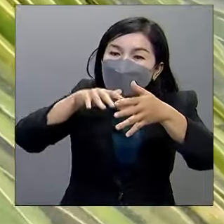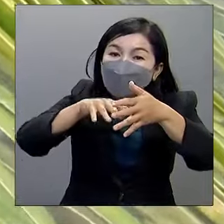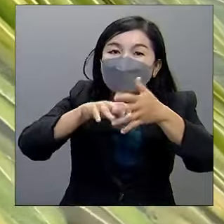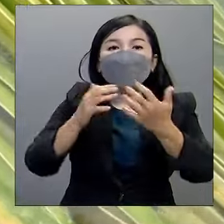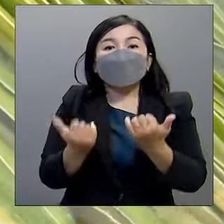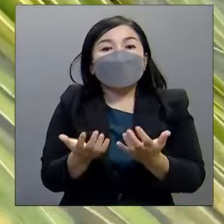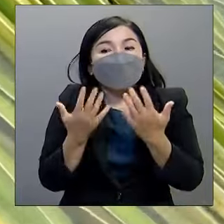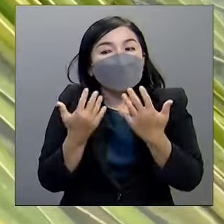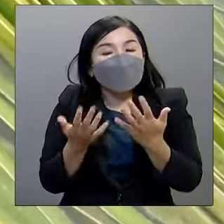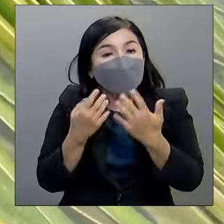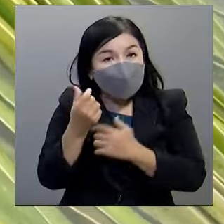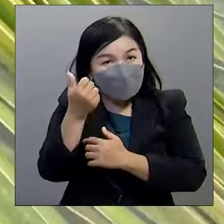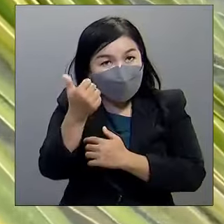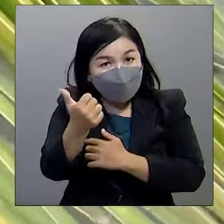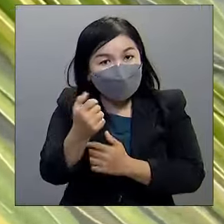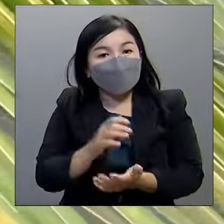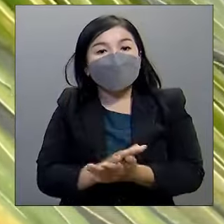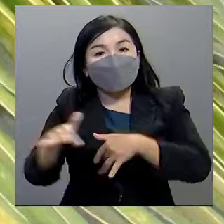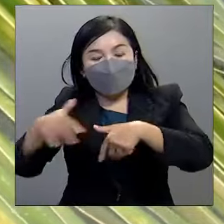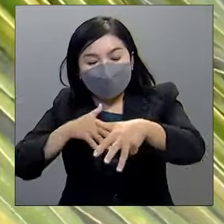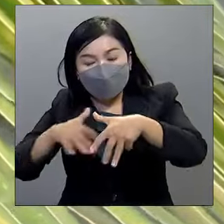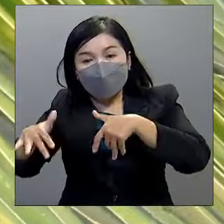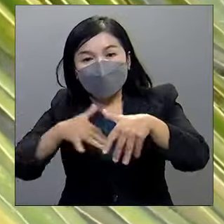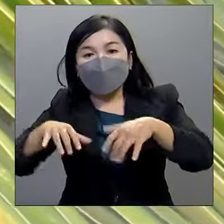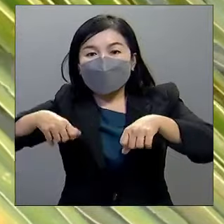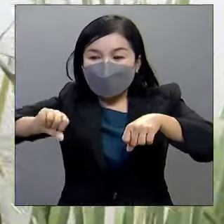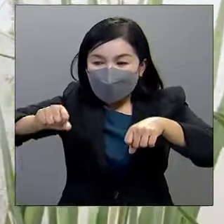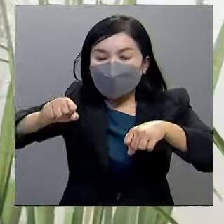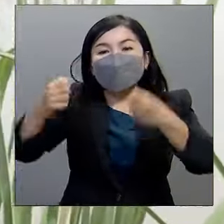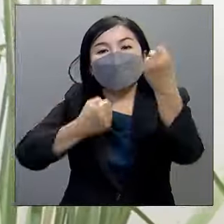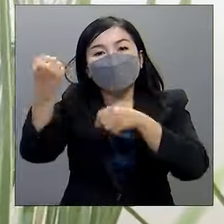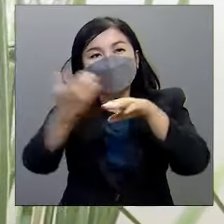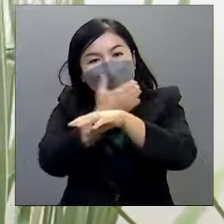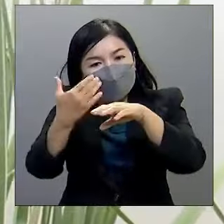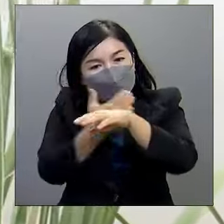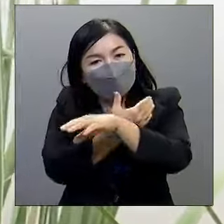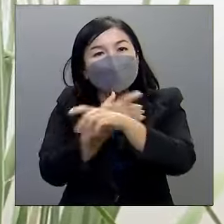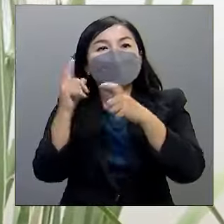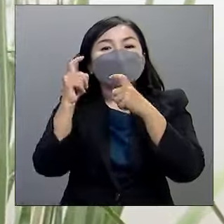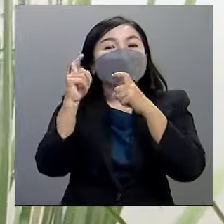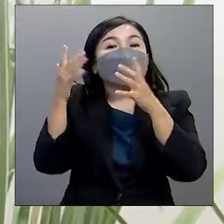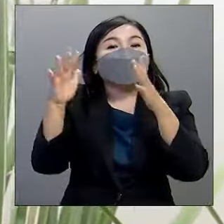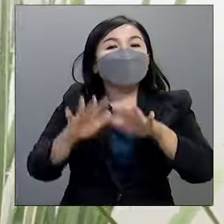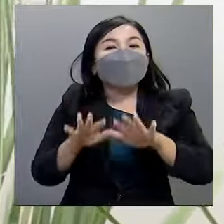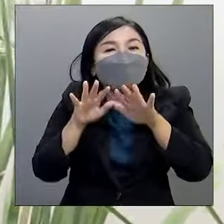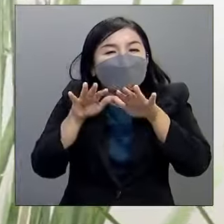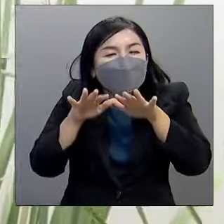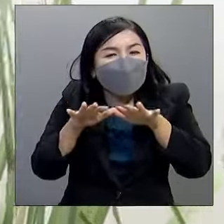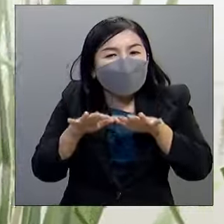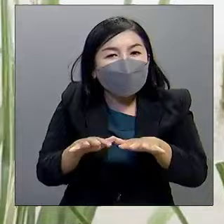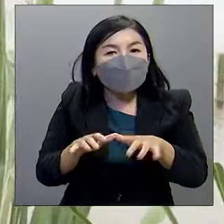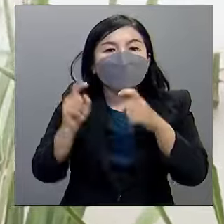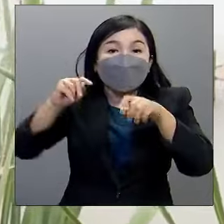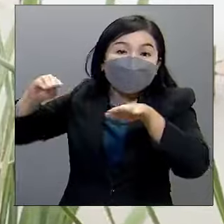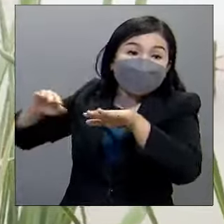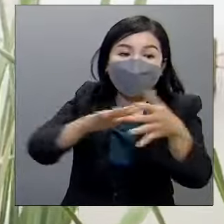แรงมันลดน้อยลงค่ะทำให้ชาวบ้านที่ใช้รถใช้ถนนสัญจรมีความปลอดภัยมากขึ้นไม่ต้องเสี่ยงกับก